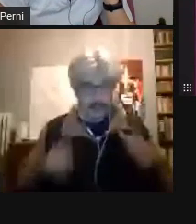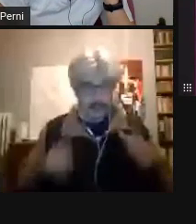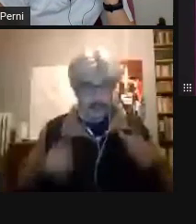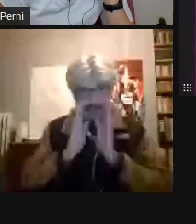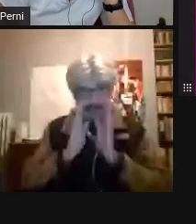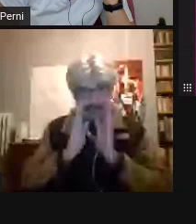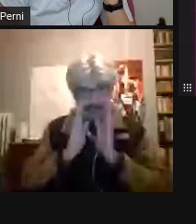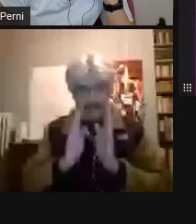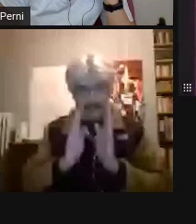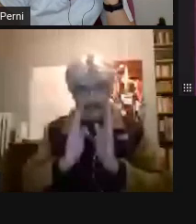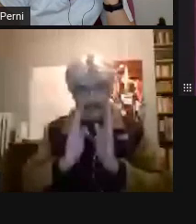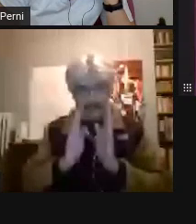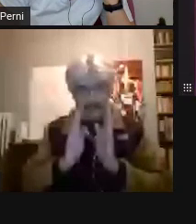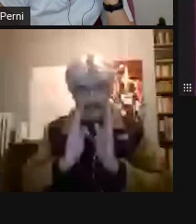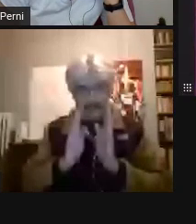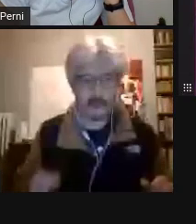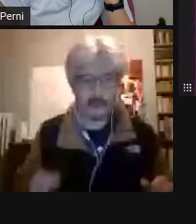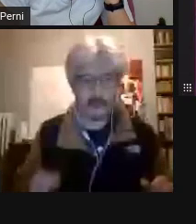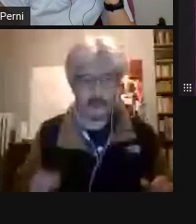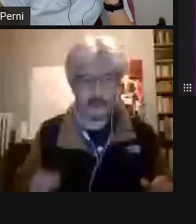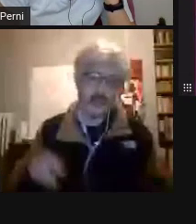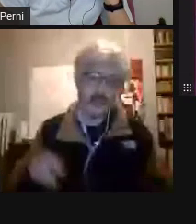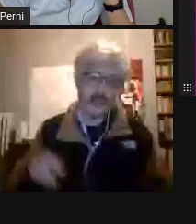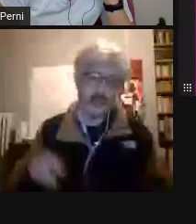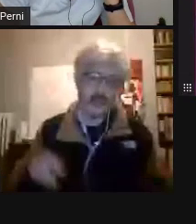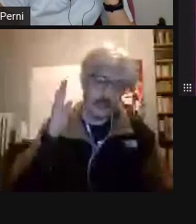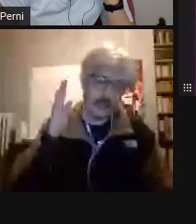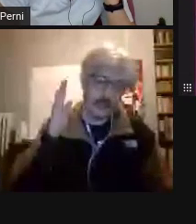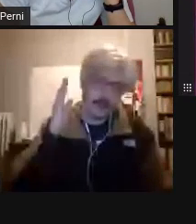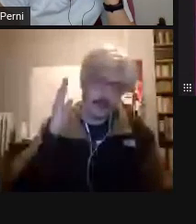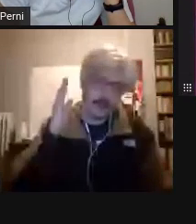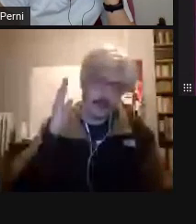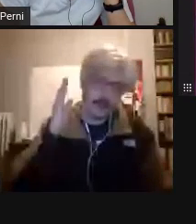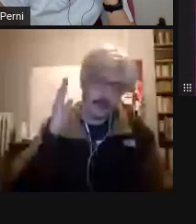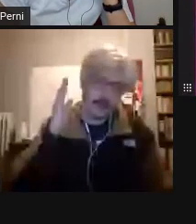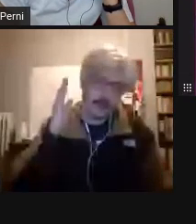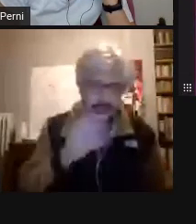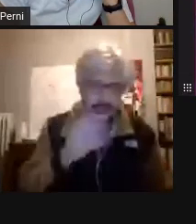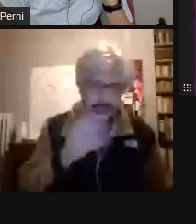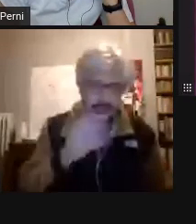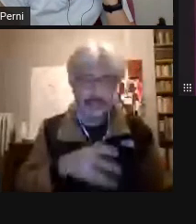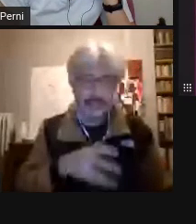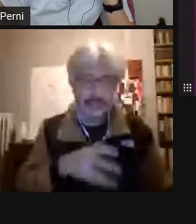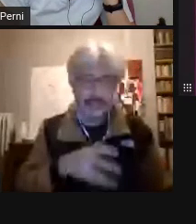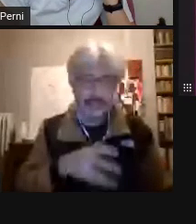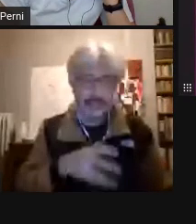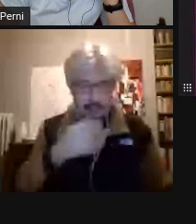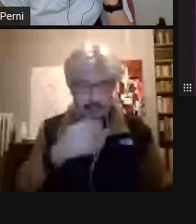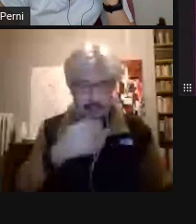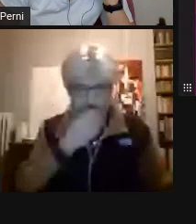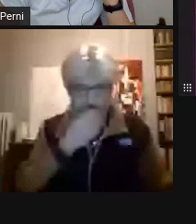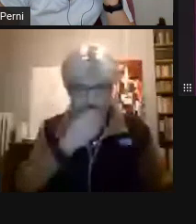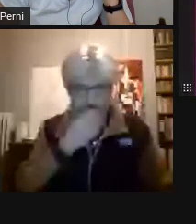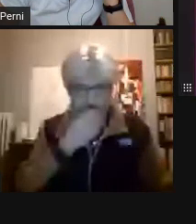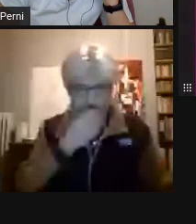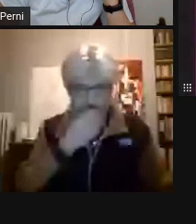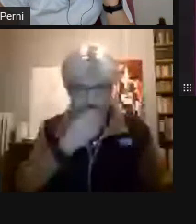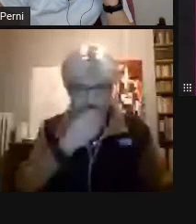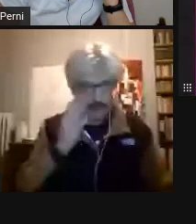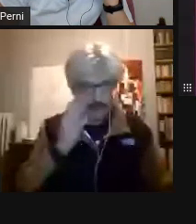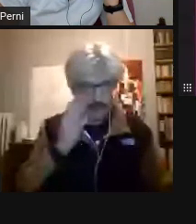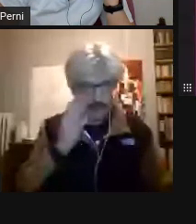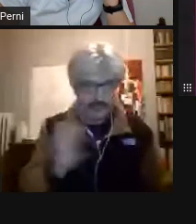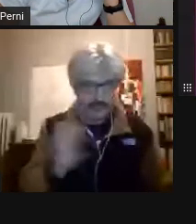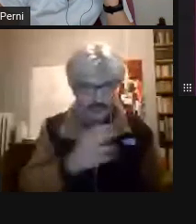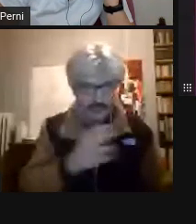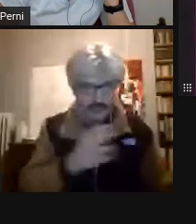imparare a camminare in linea retta per noi sembra una cosa estremamente banale i bambini che non ci vedono invece hanno